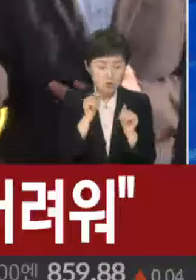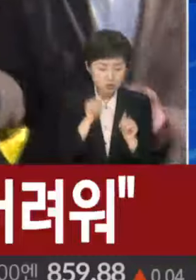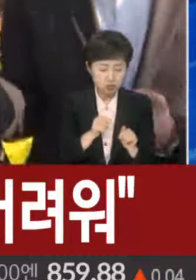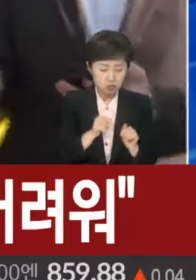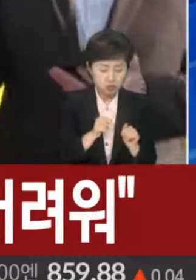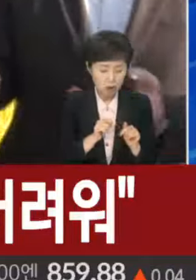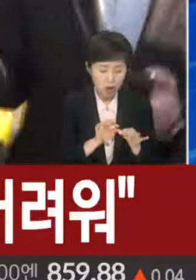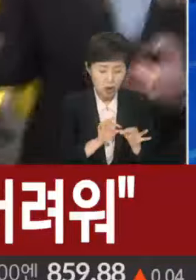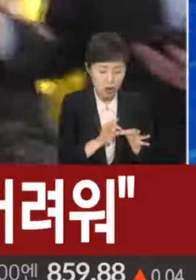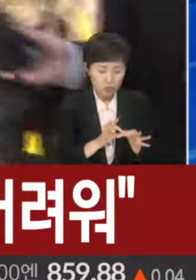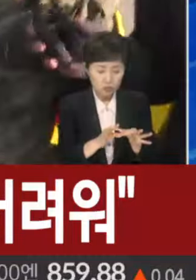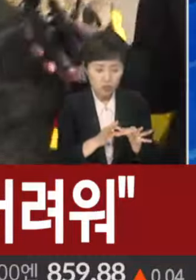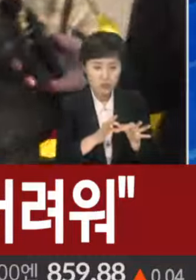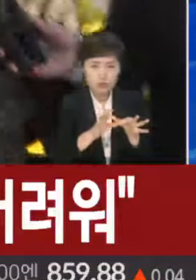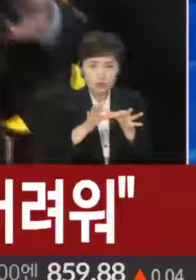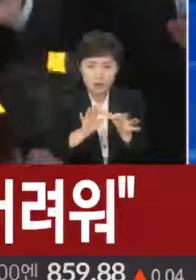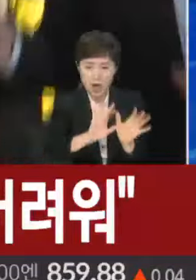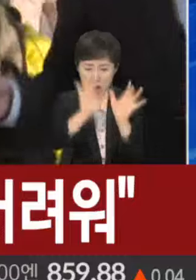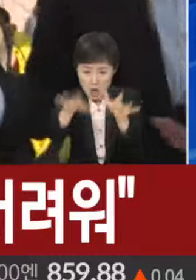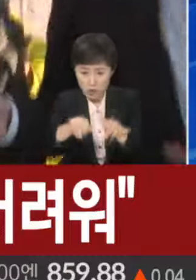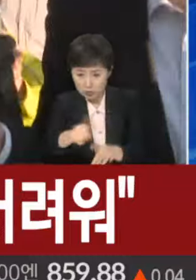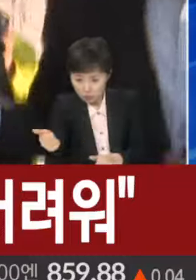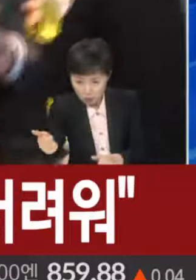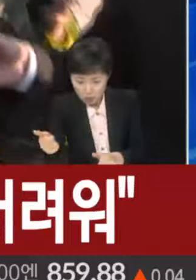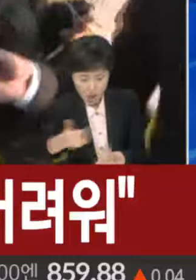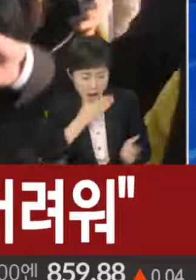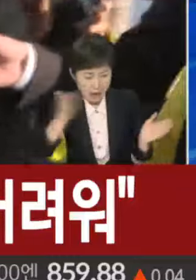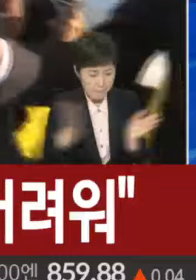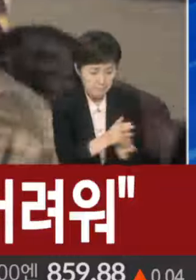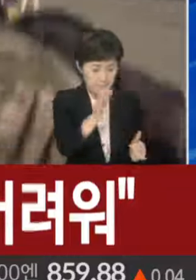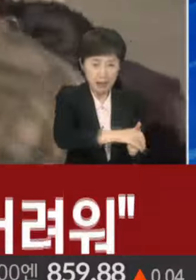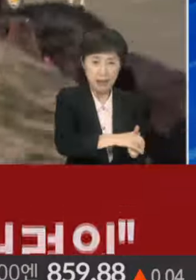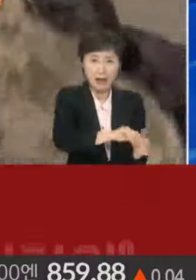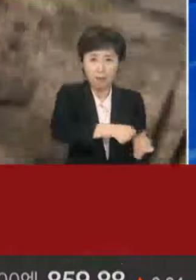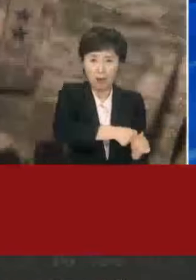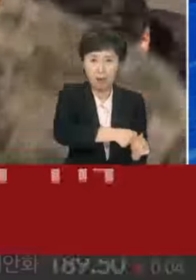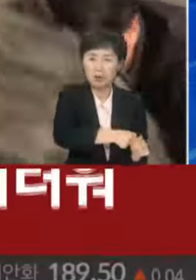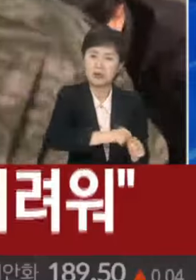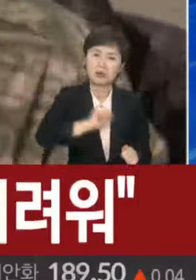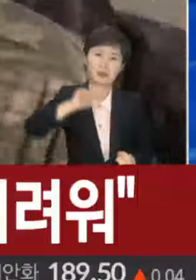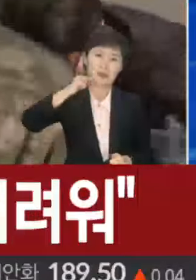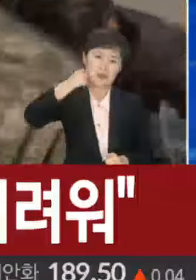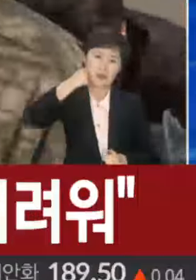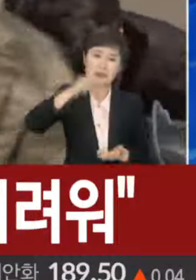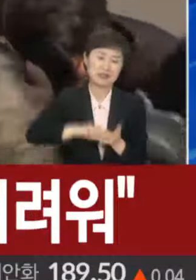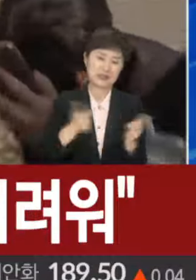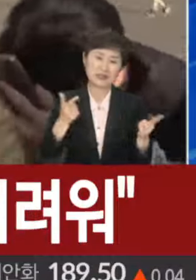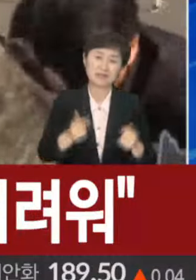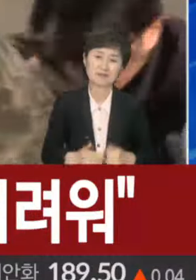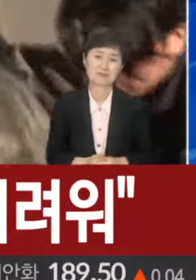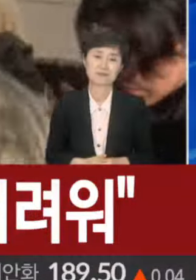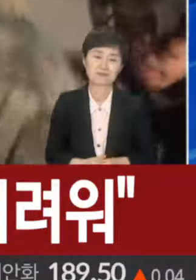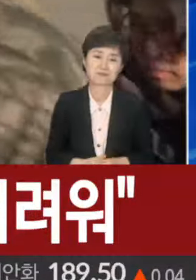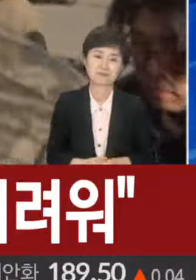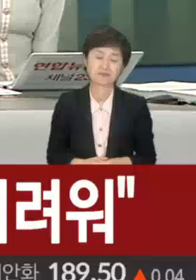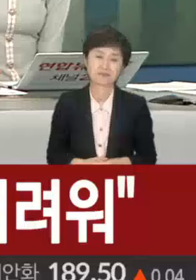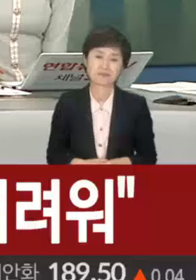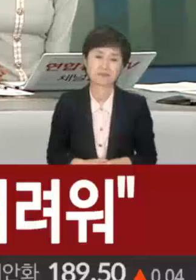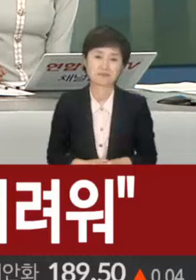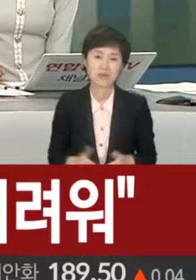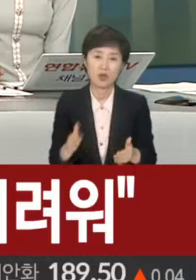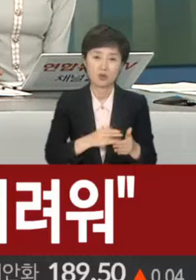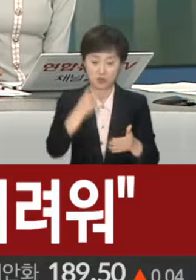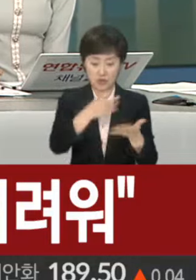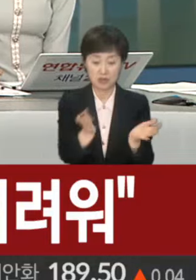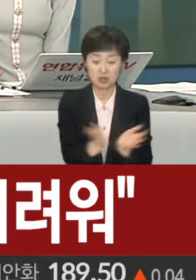죄책을 묻기는 좀 어려운 범죄이기 때문에 아무래도 오늘과 같은 경찰의 수사 결론이 나온 게 아닌가 하는 생각이 듭니다. 예. 자, 그리고 공수처